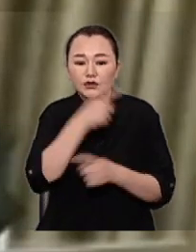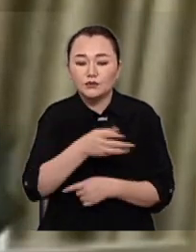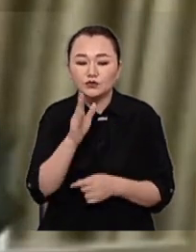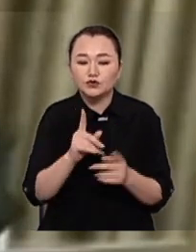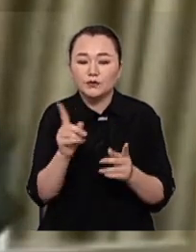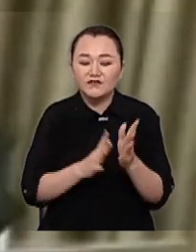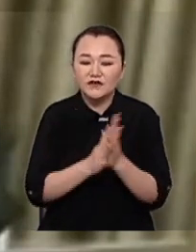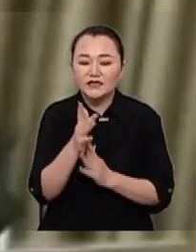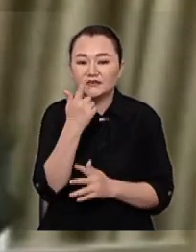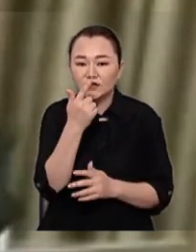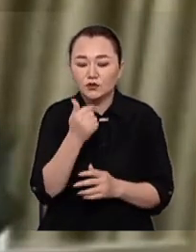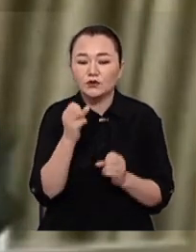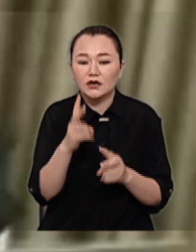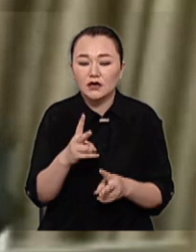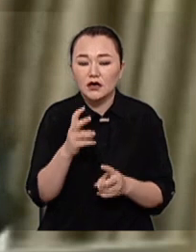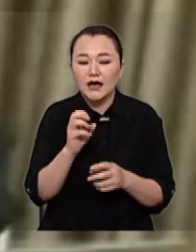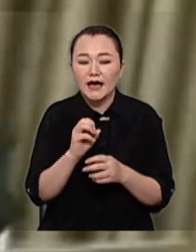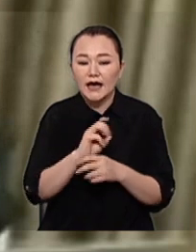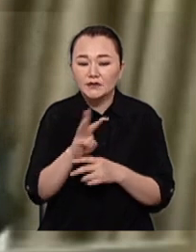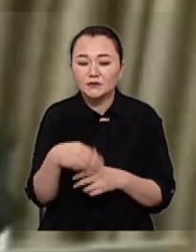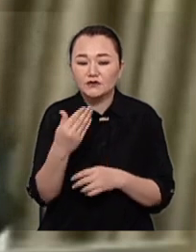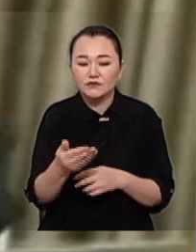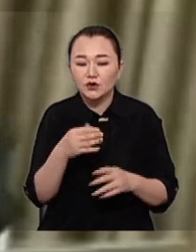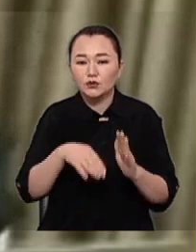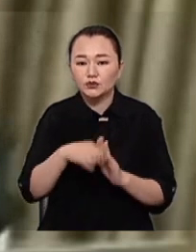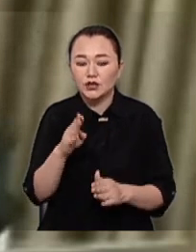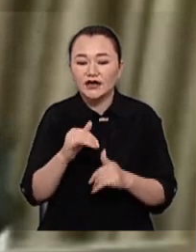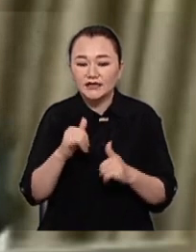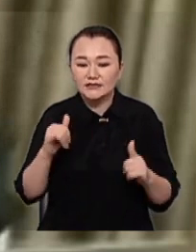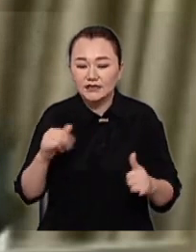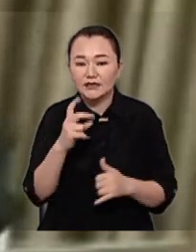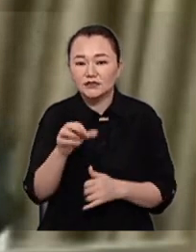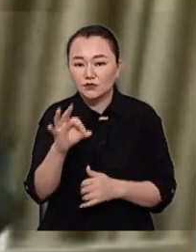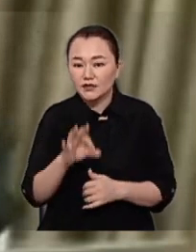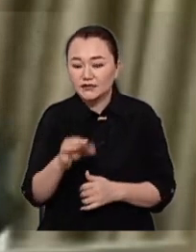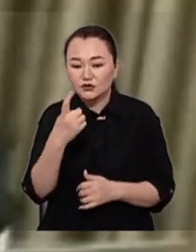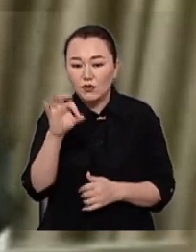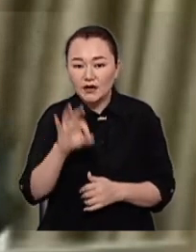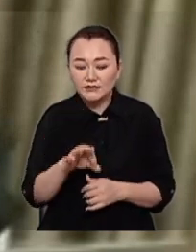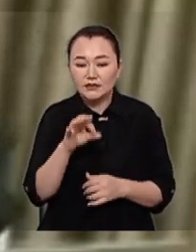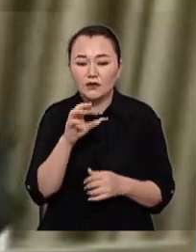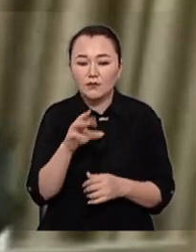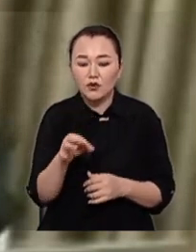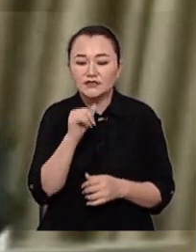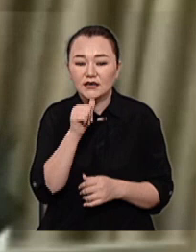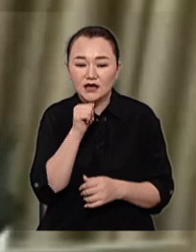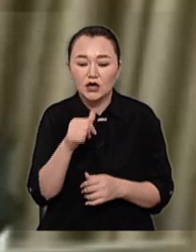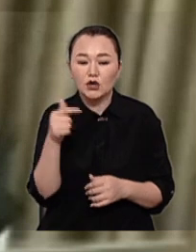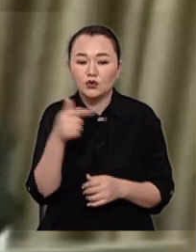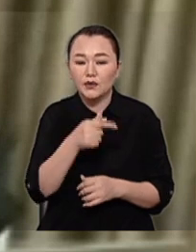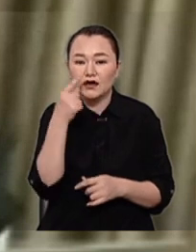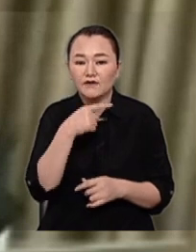и, как говорится, обеспечить ее в перспективе на 100% потребностью сахара, это, грубо